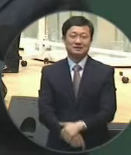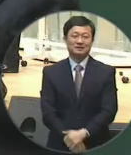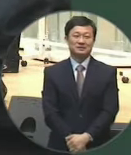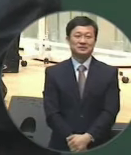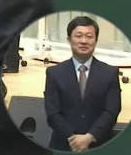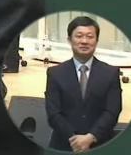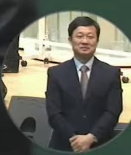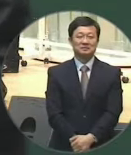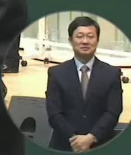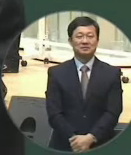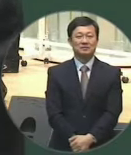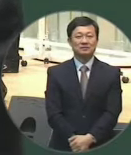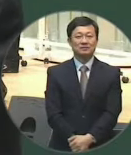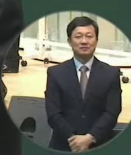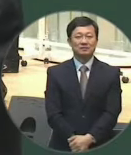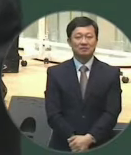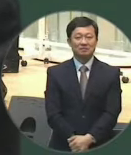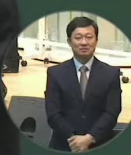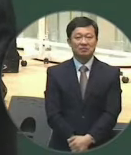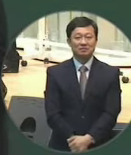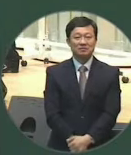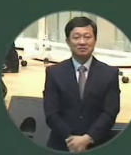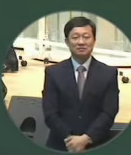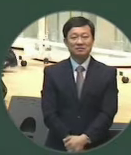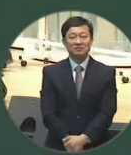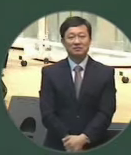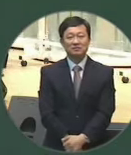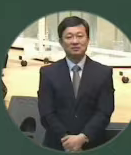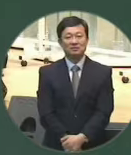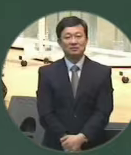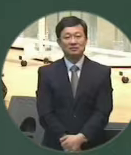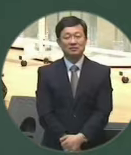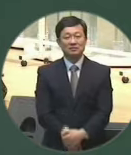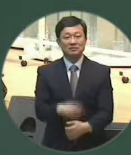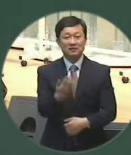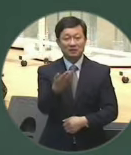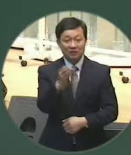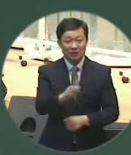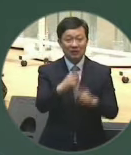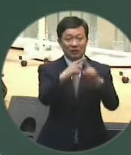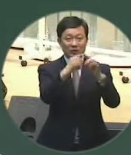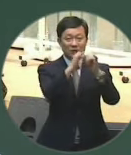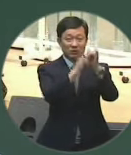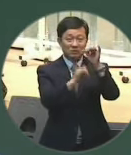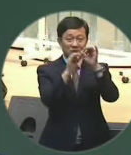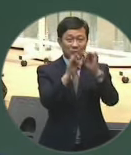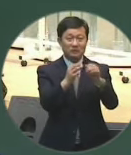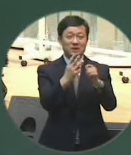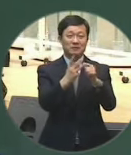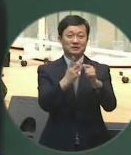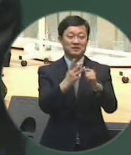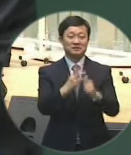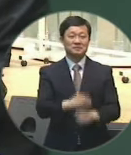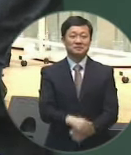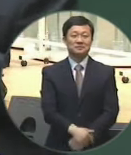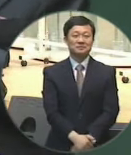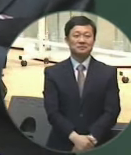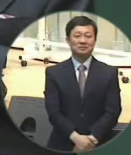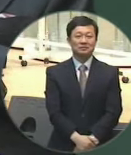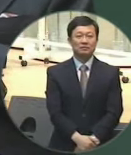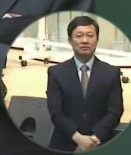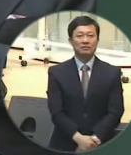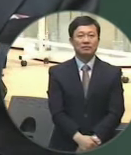and makes people into cult. 잘하는 일이에요. And it's a good thing. 그런데 교회사 흐름을 보라고요. But I want you to look carefully at church